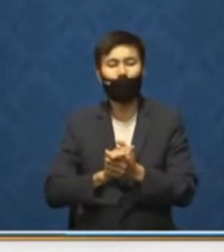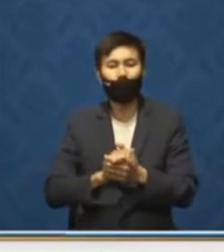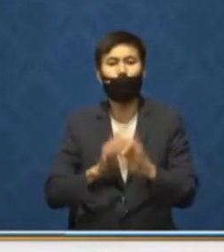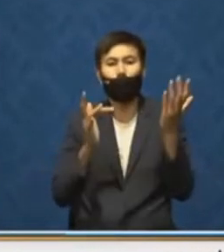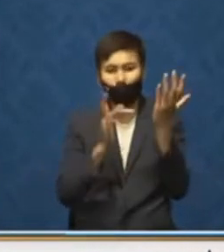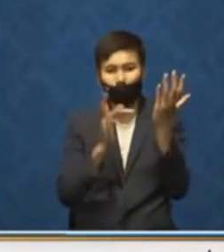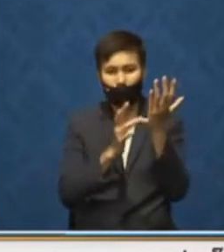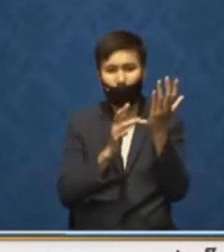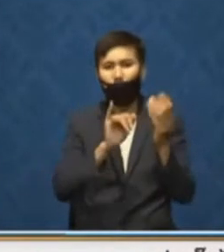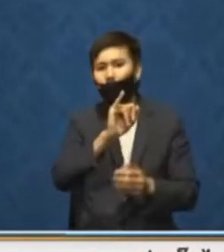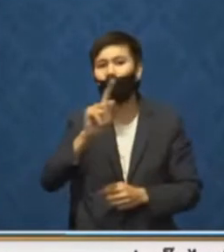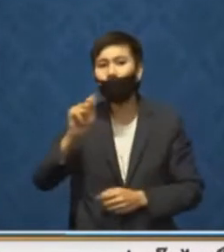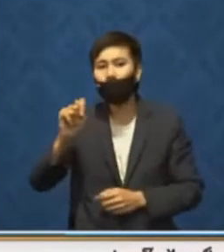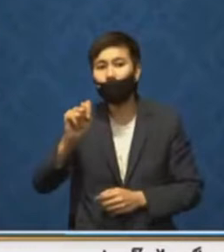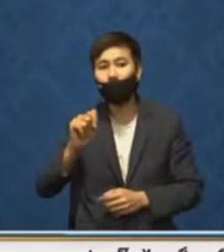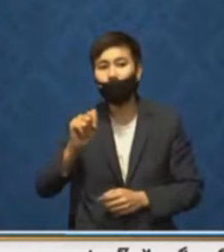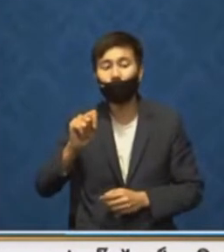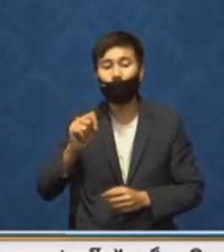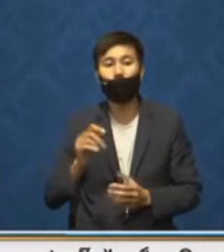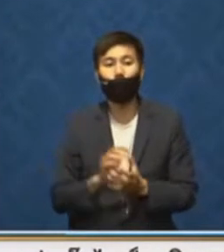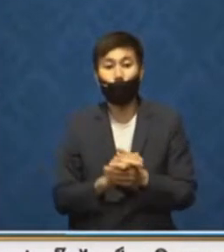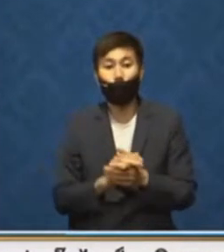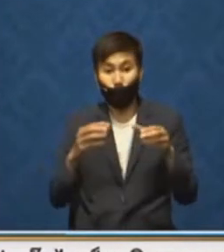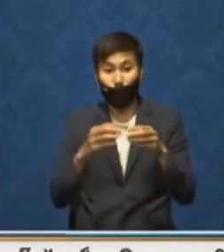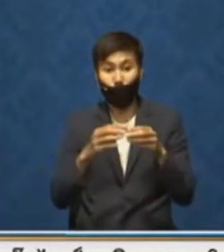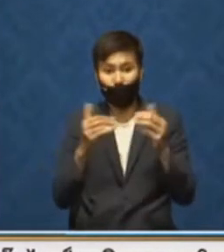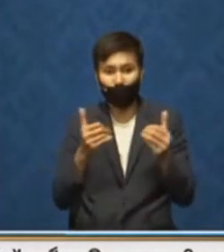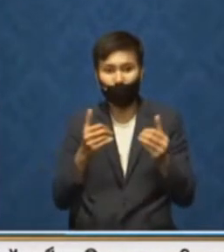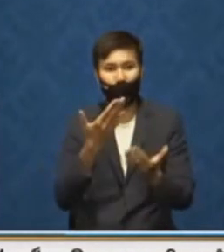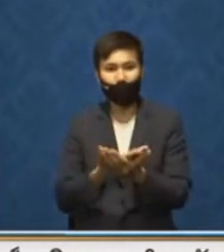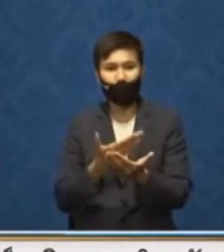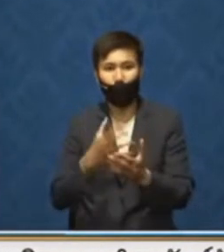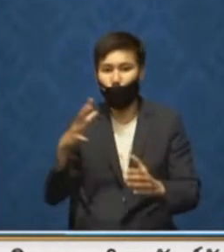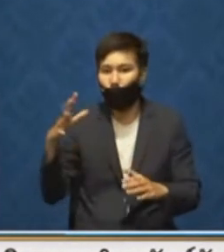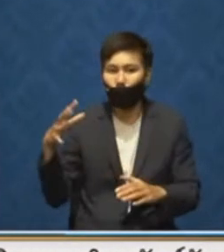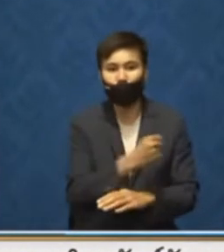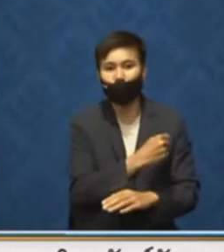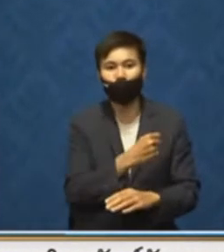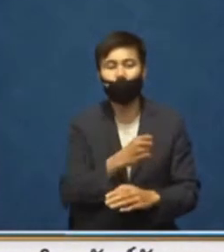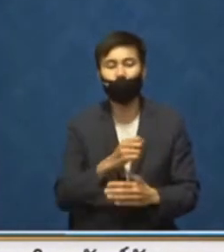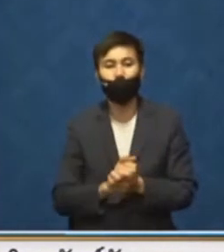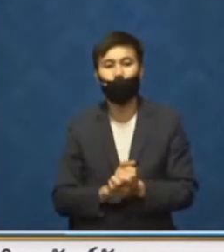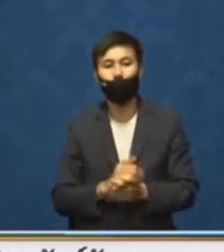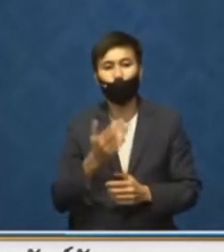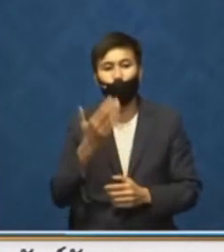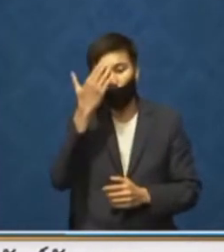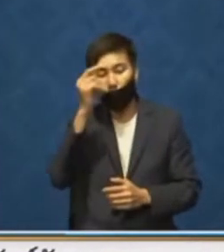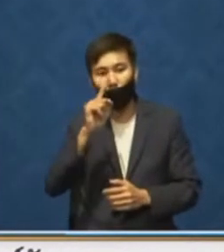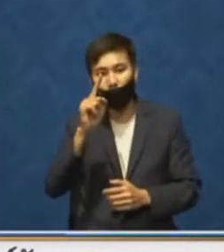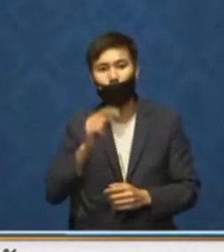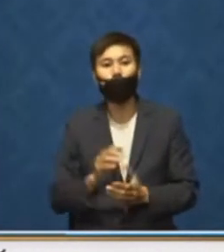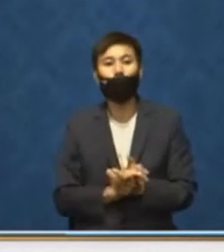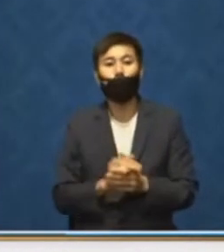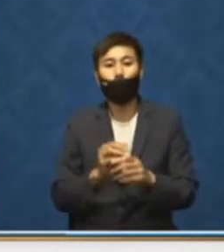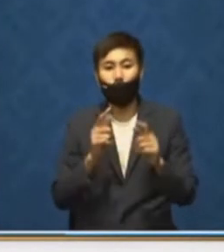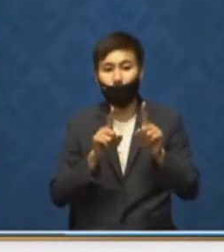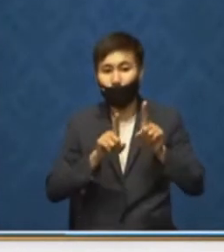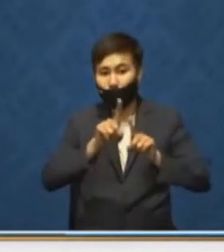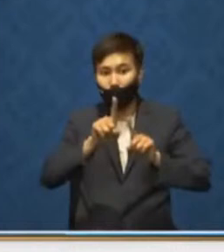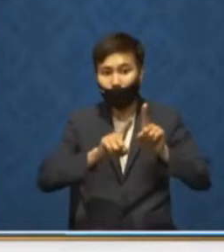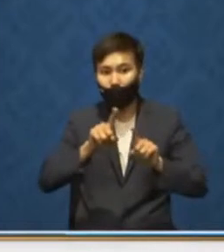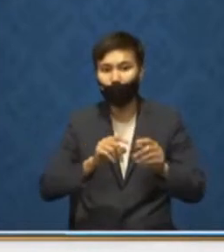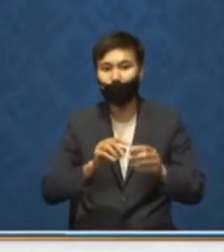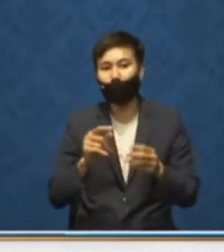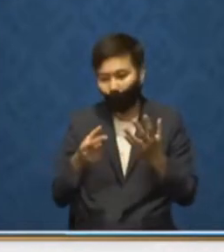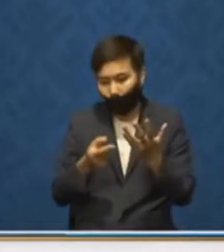ต้องพูดถึงกลุ่มที่กวาดเรียบกวาดเรียบเลยครับเพราะตัวเลขกำไรสูงมากแล้วก็งาบเรื่องสัมปทานต่าง